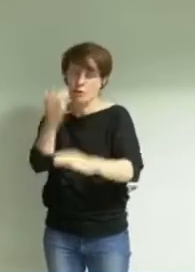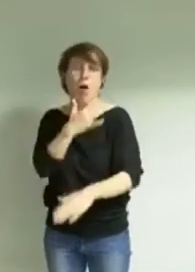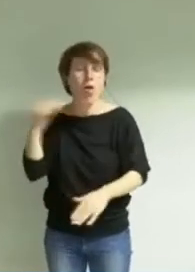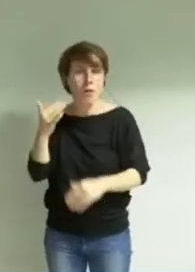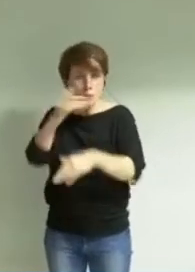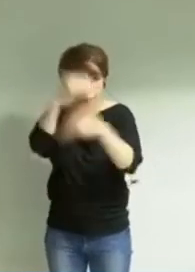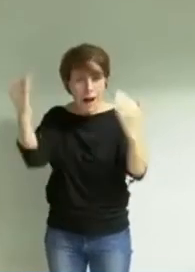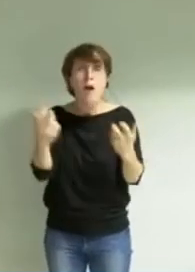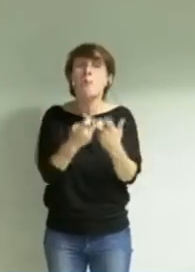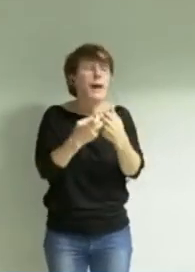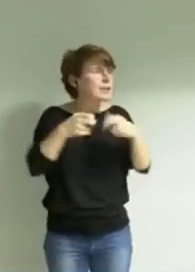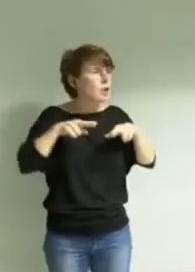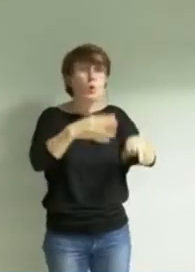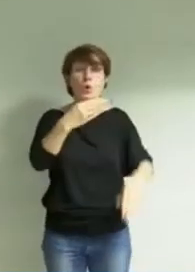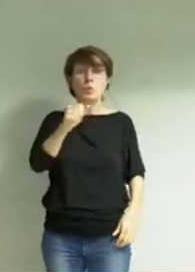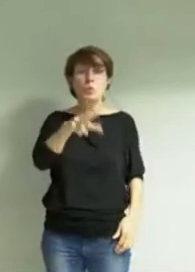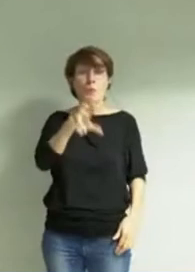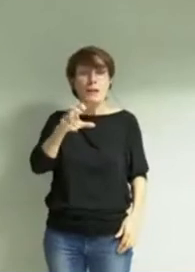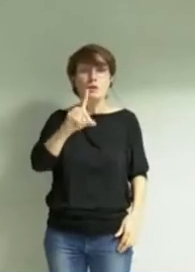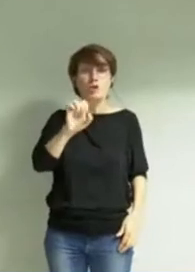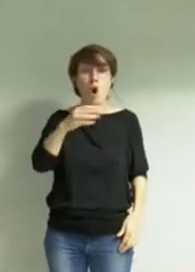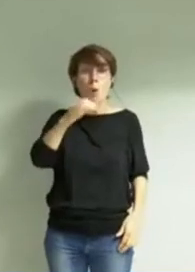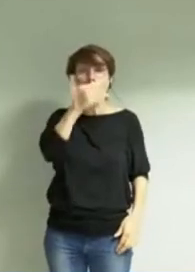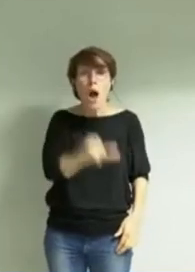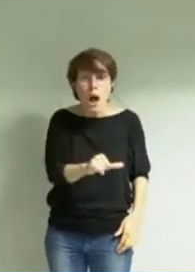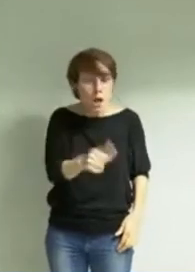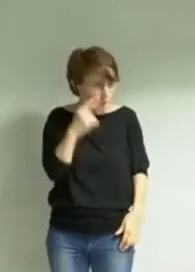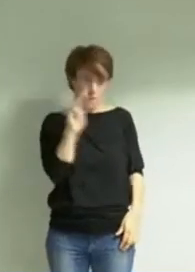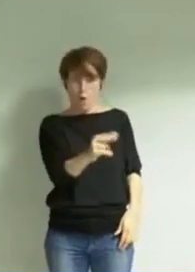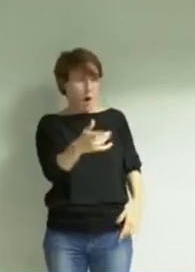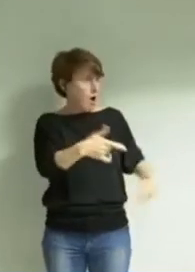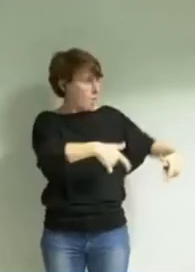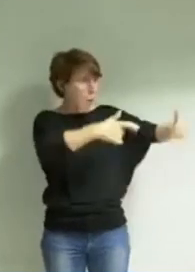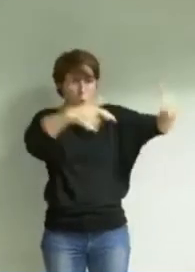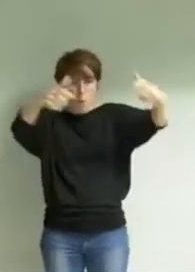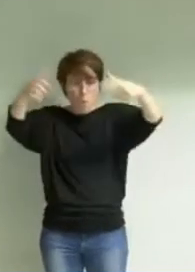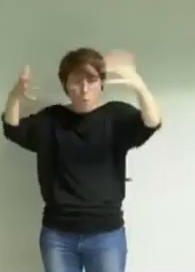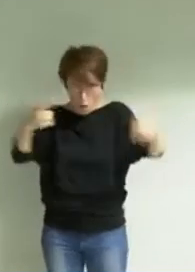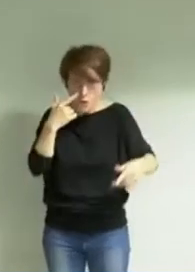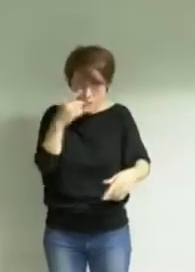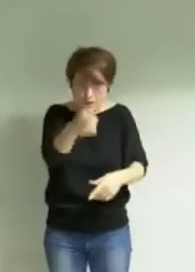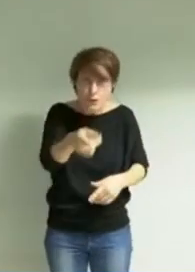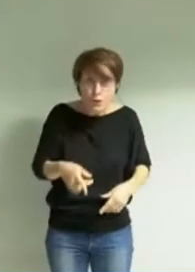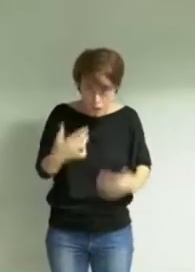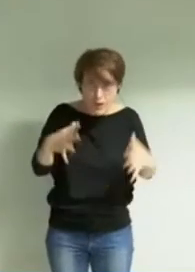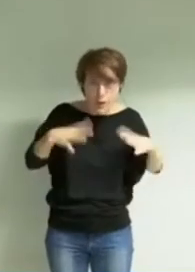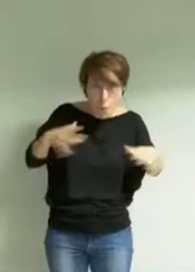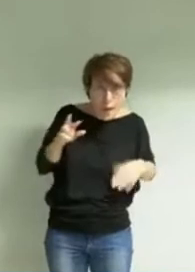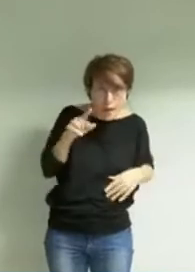rue Max Dormois, monsieur Namur. Regardez ce qui se passe. Est-ce que vous avez parcouru la rue et